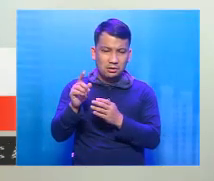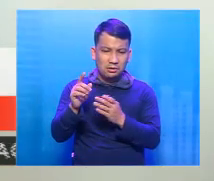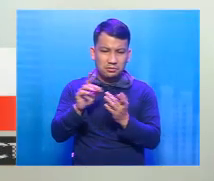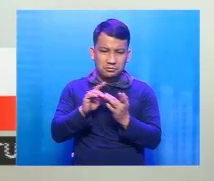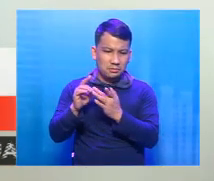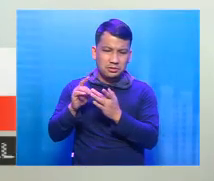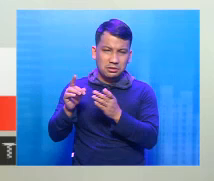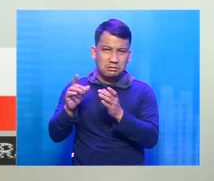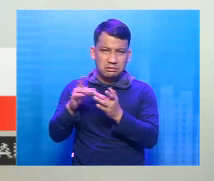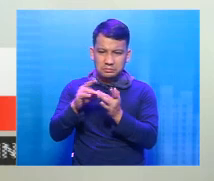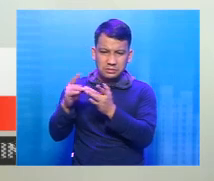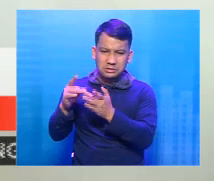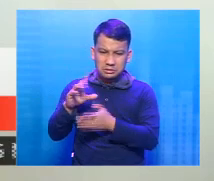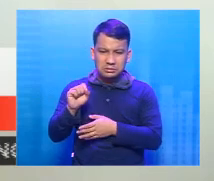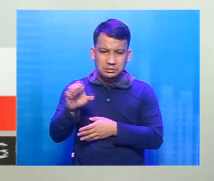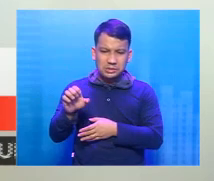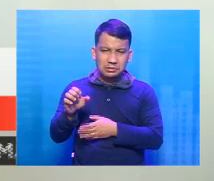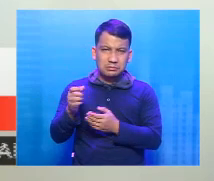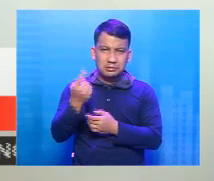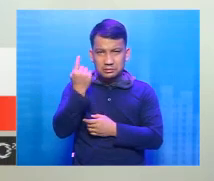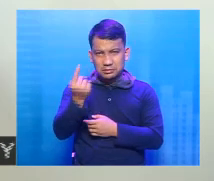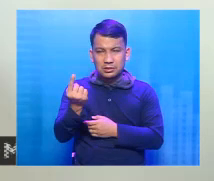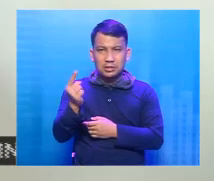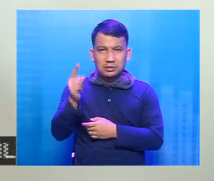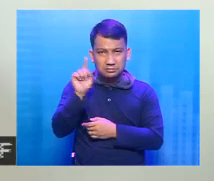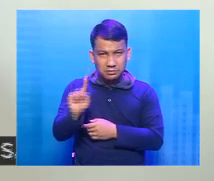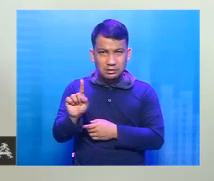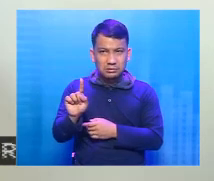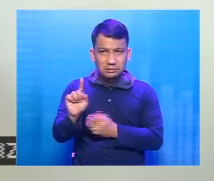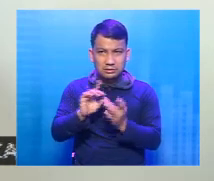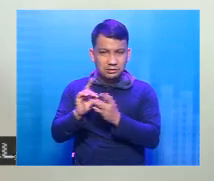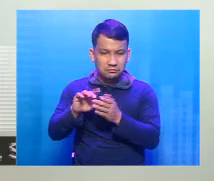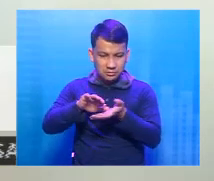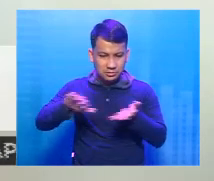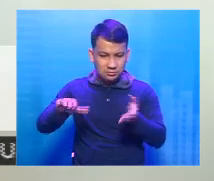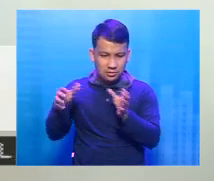law. They will be prosecuted.